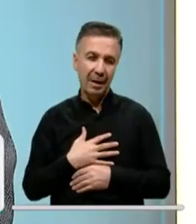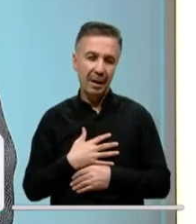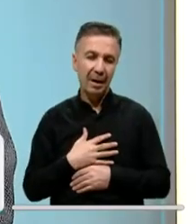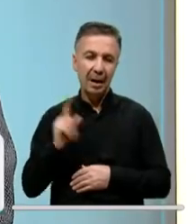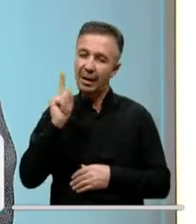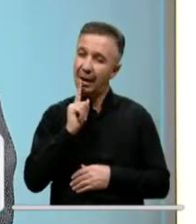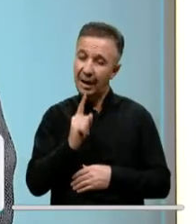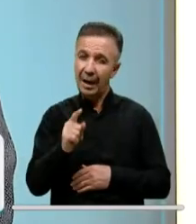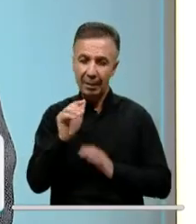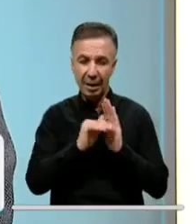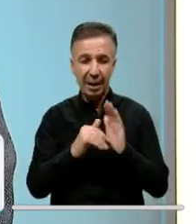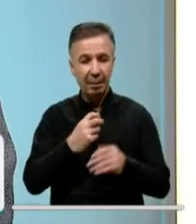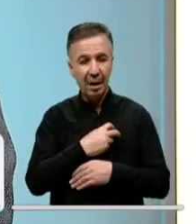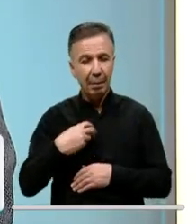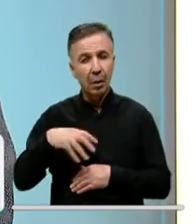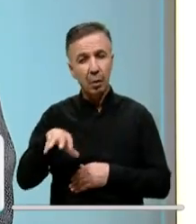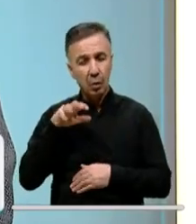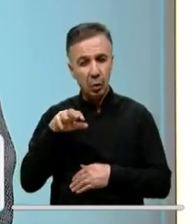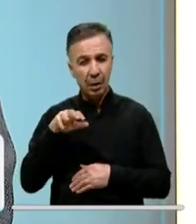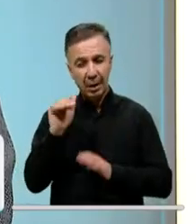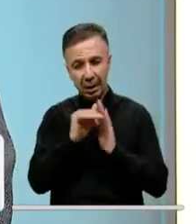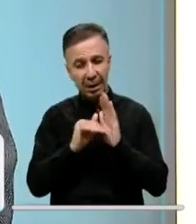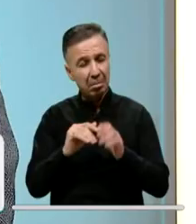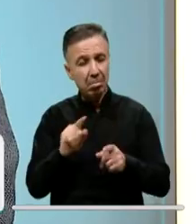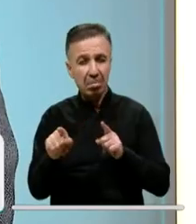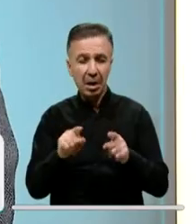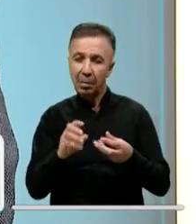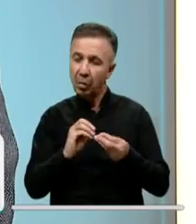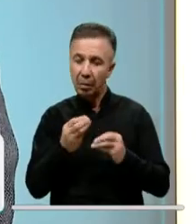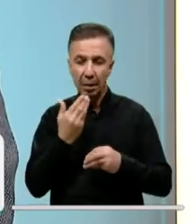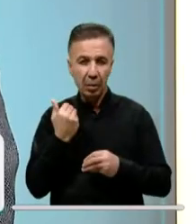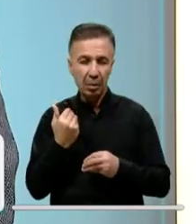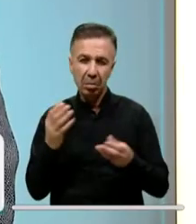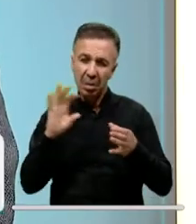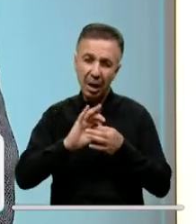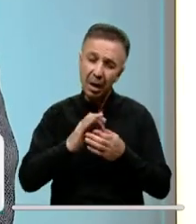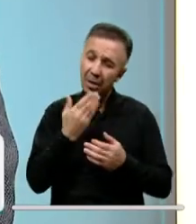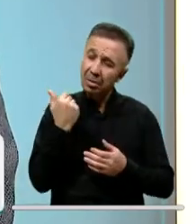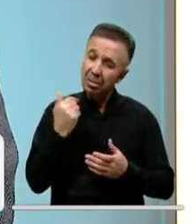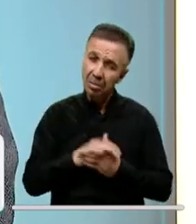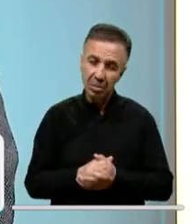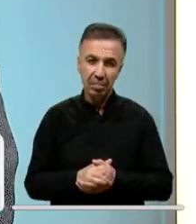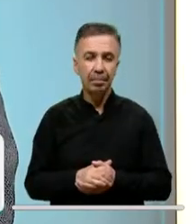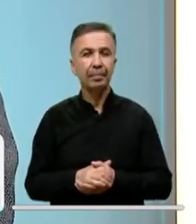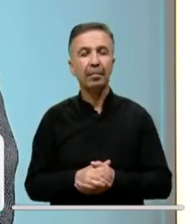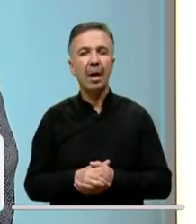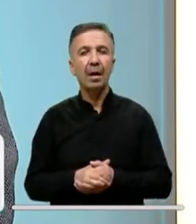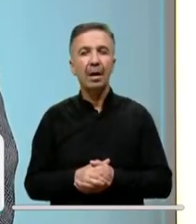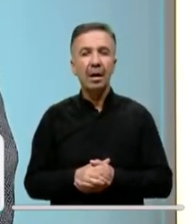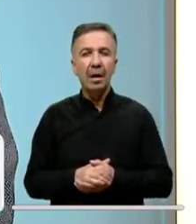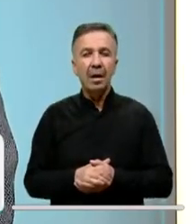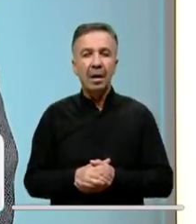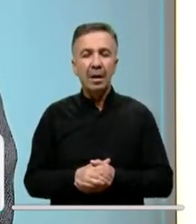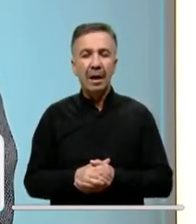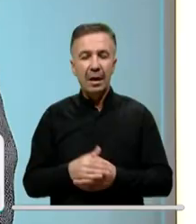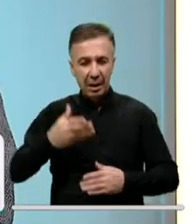Allah'ın emirleriyle, peygamberin sünnetiyle herhangi bir ilişkisi yoktur. Ha, kefen bezi nedir?